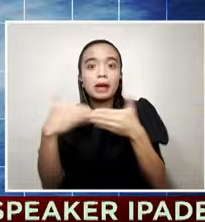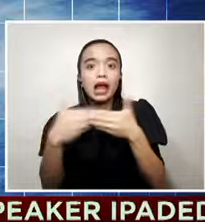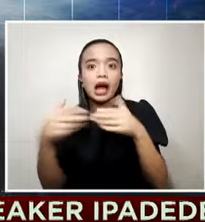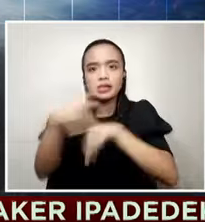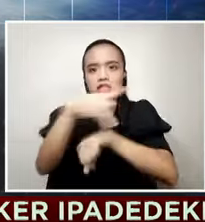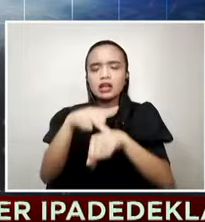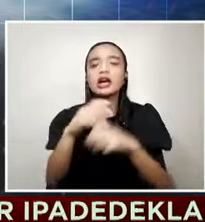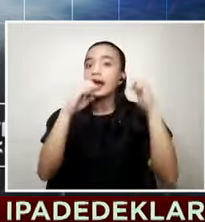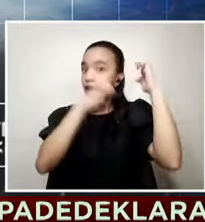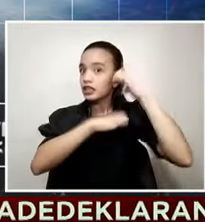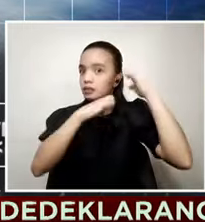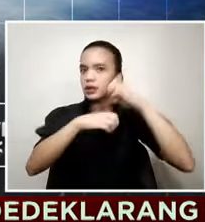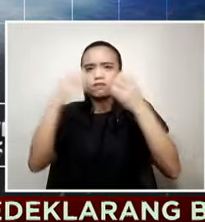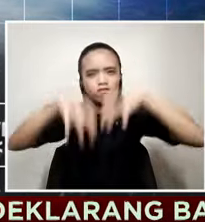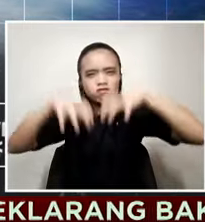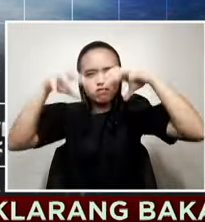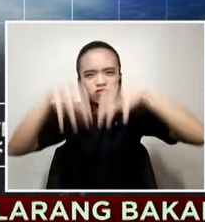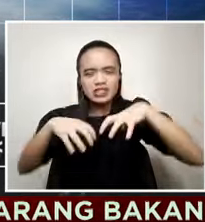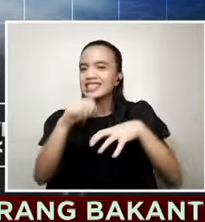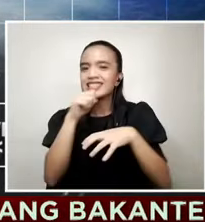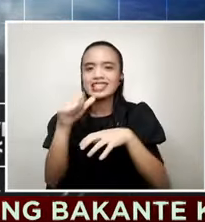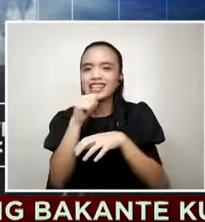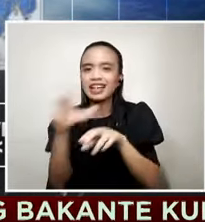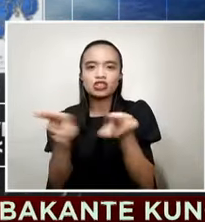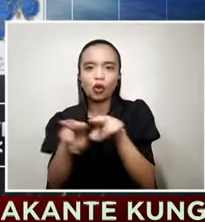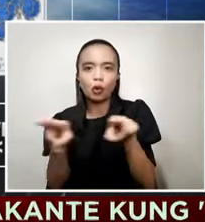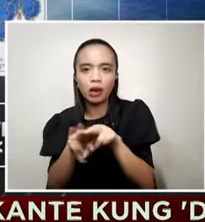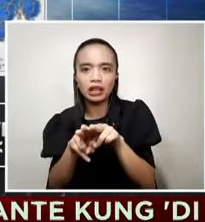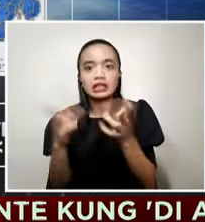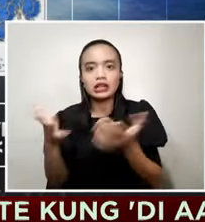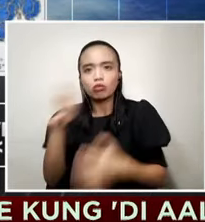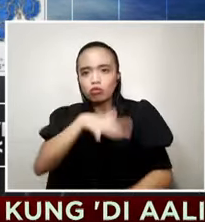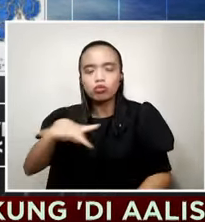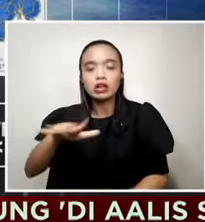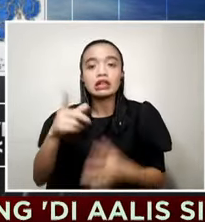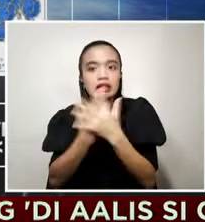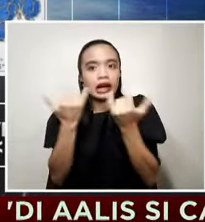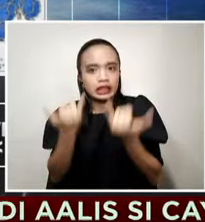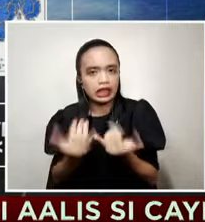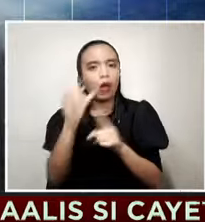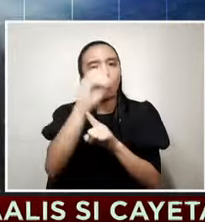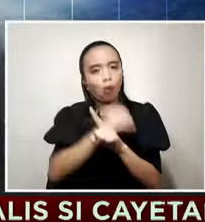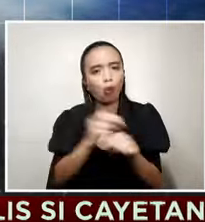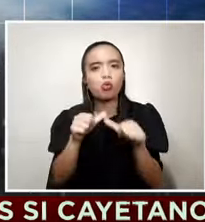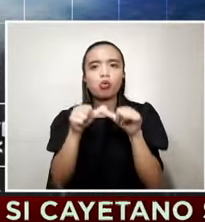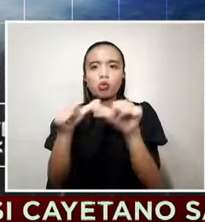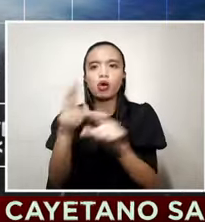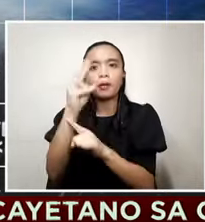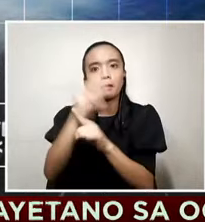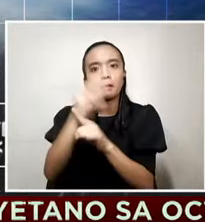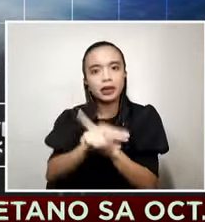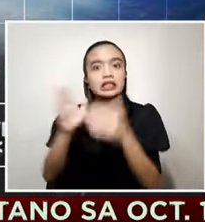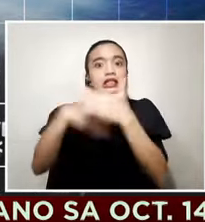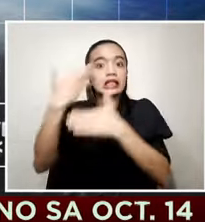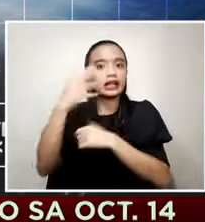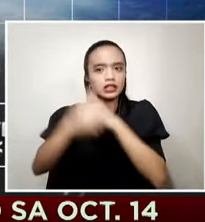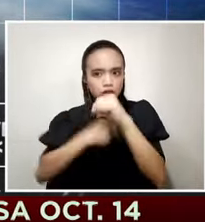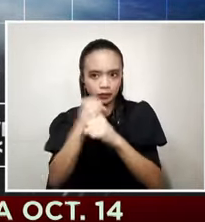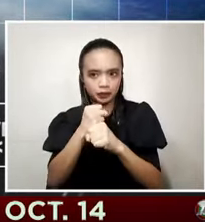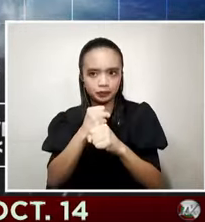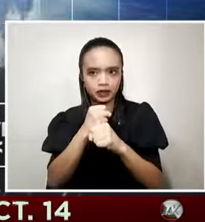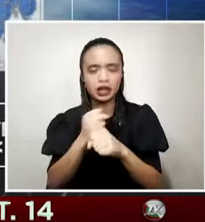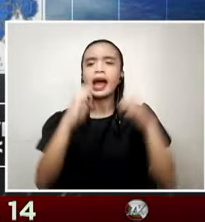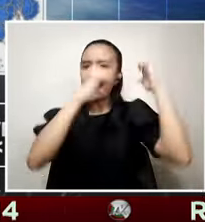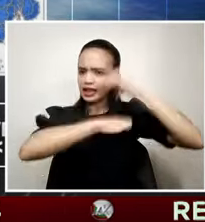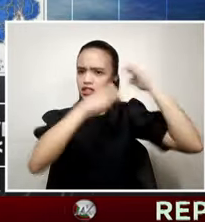maraming ulan kesa sa normal sa malaking bahagi ng bansa mula ngayong Oktubre hanggang Marso ng susunod na taon. Asahang magiging